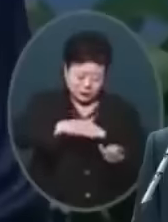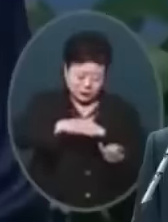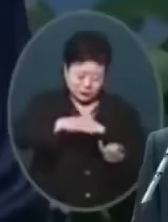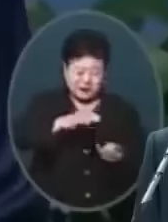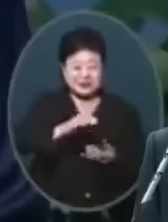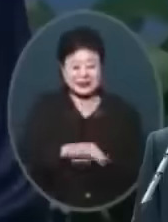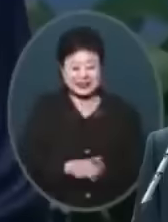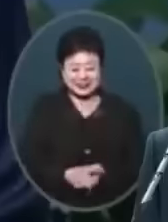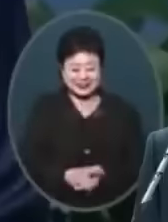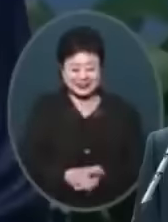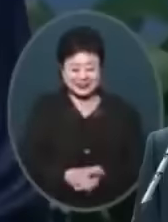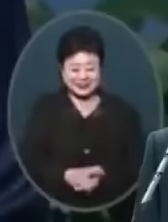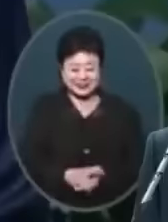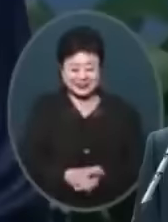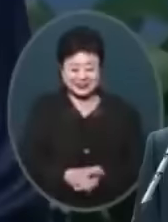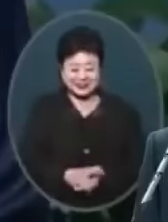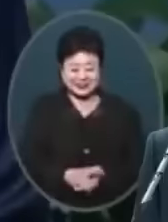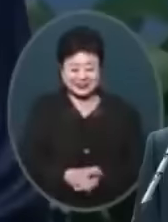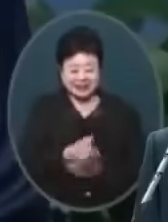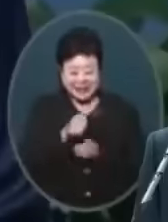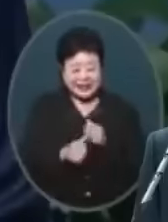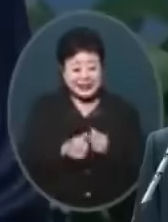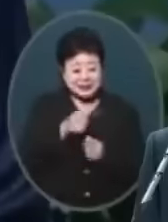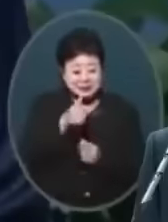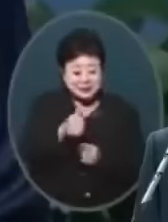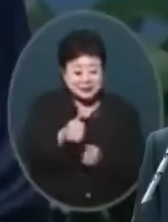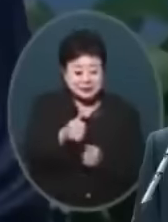손을 내리고 난 다음 하나님